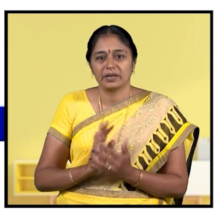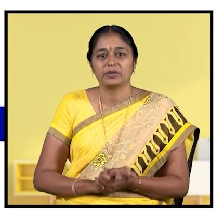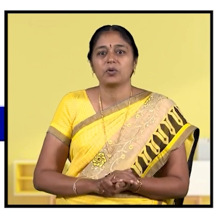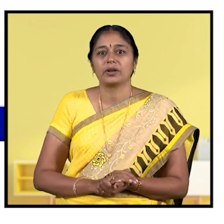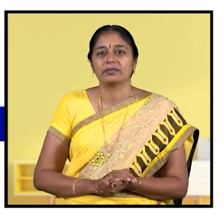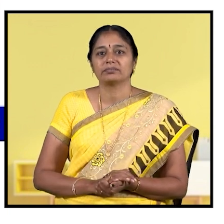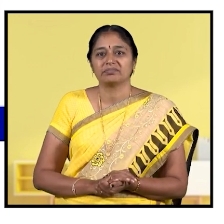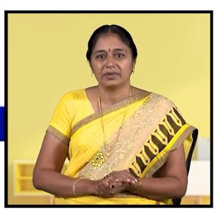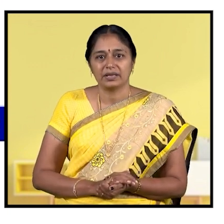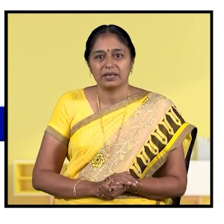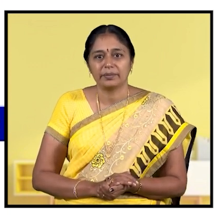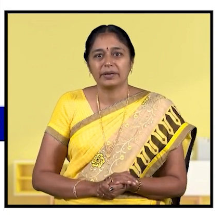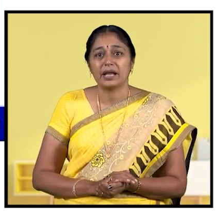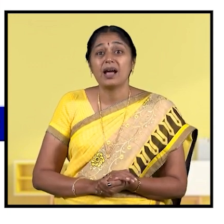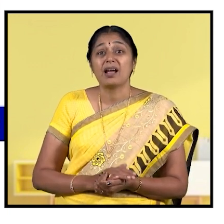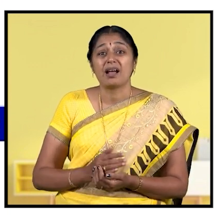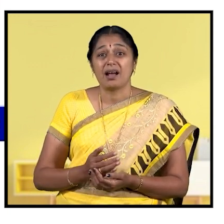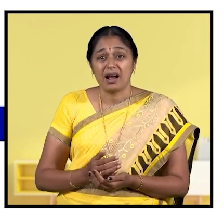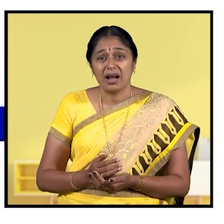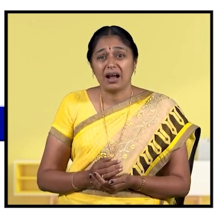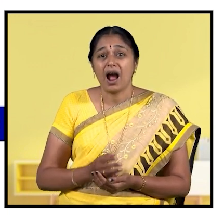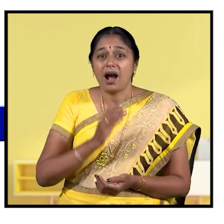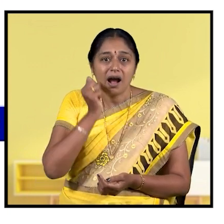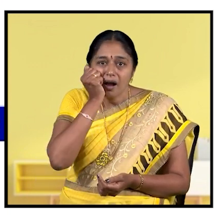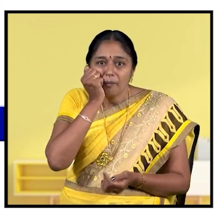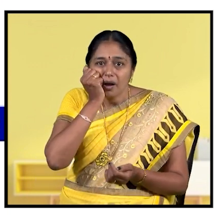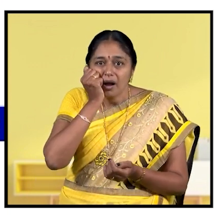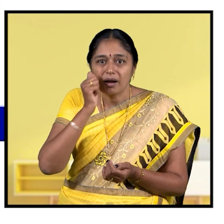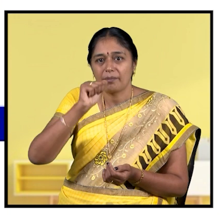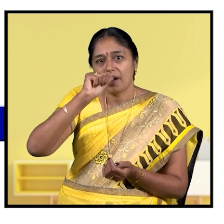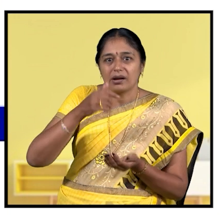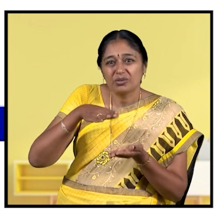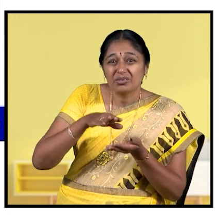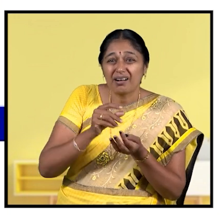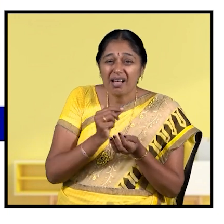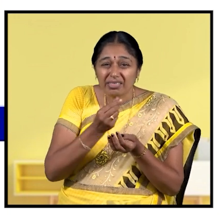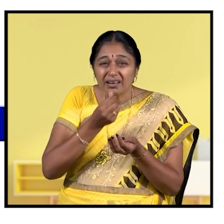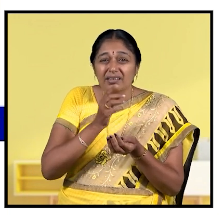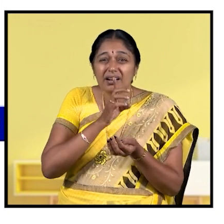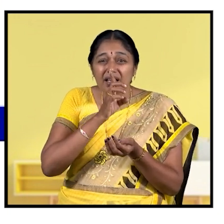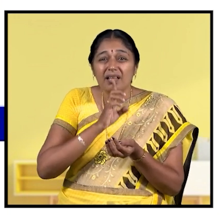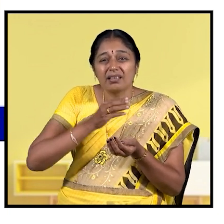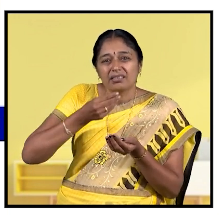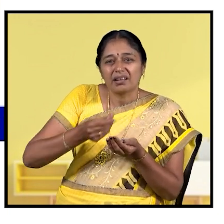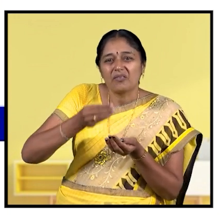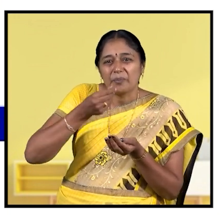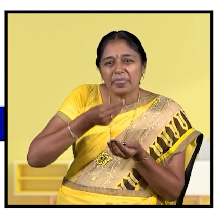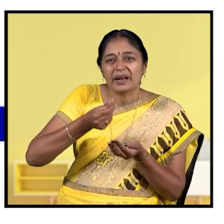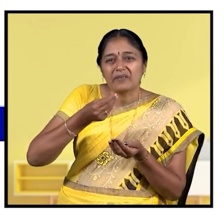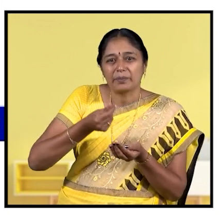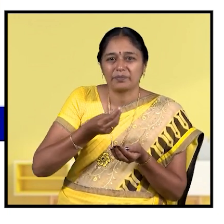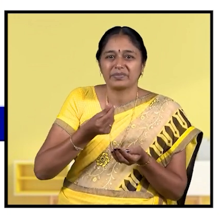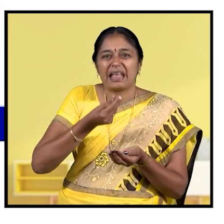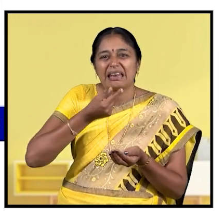பார்த்தீங்கன்னாக்கா, பாலுறவு மூலம் பிறப்பில் இருப்பிலிருந்து வரக்கூடிய குழகுழப்பான சவ்வின் வழியாக பரவுகிறது. இதனால் பாதிக்கப்படக்கூடிய உறுப்புகள் ஆண் பெண்